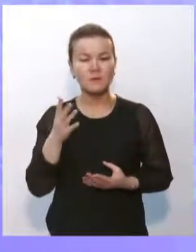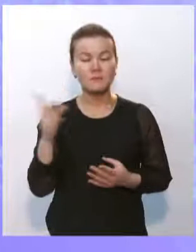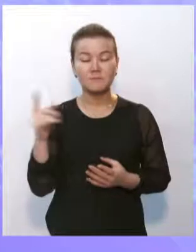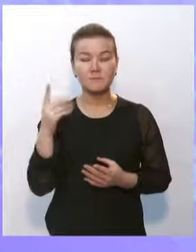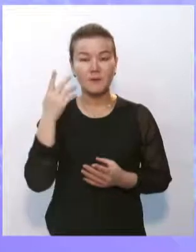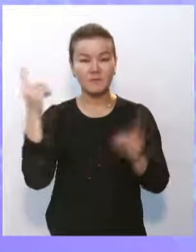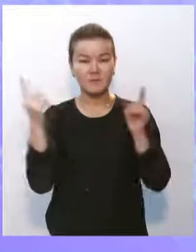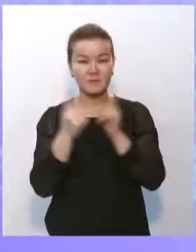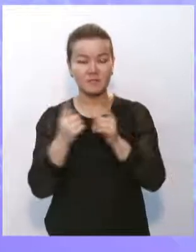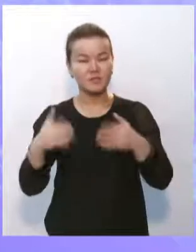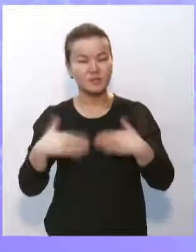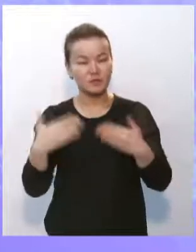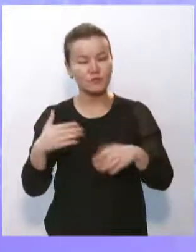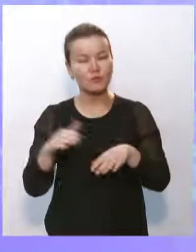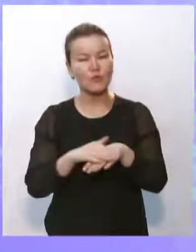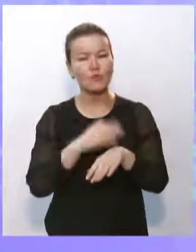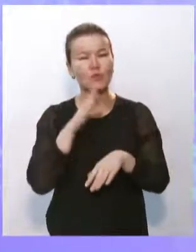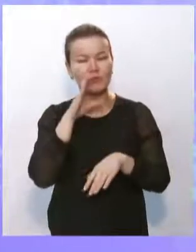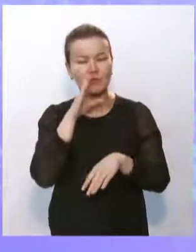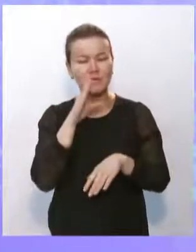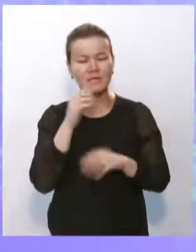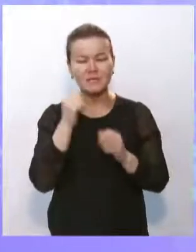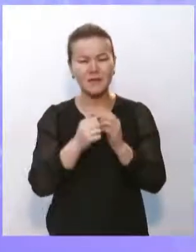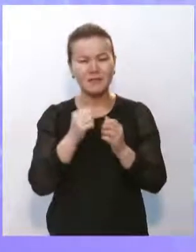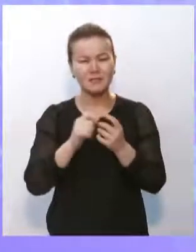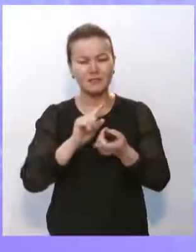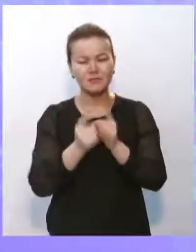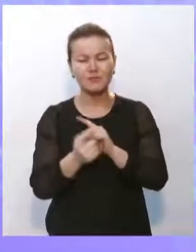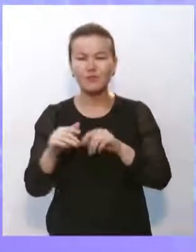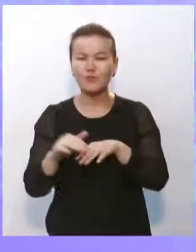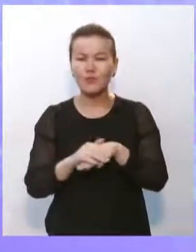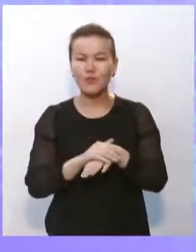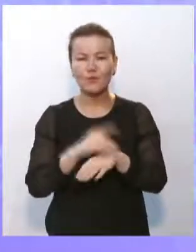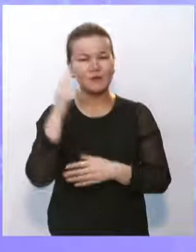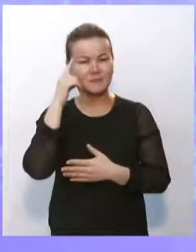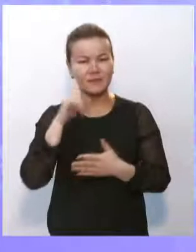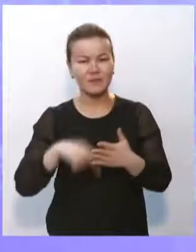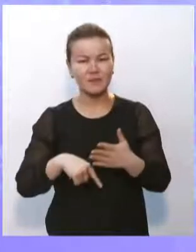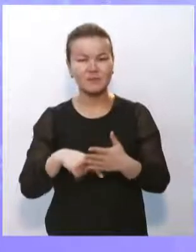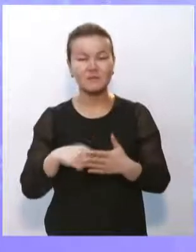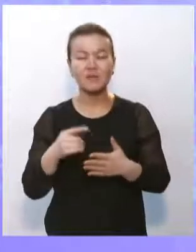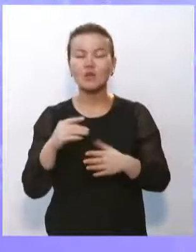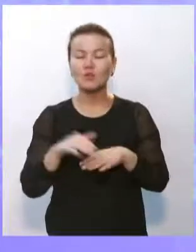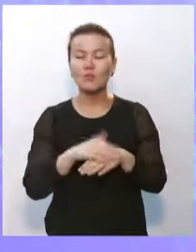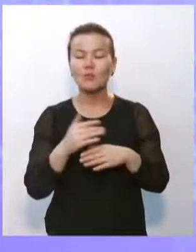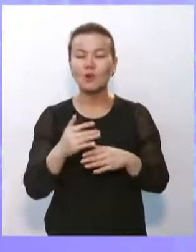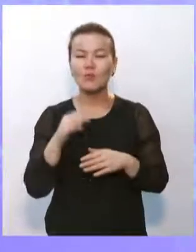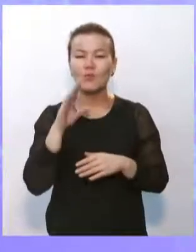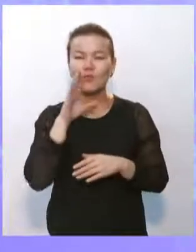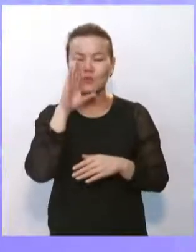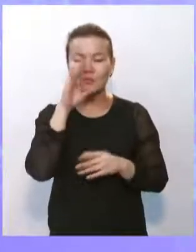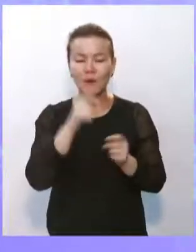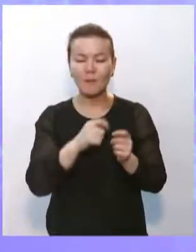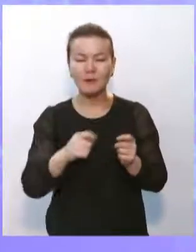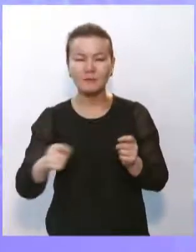доброе утро и каждый становится добрым доверчивым и доброе утро продлится